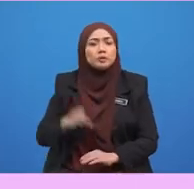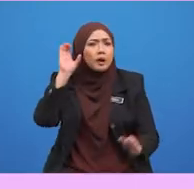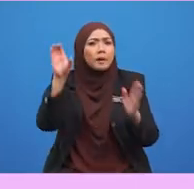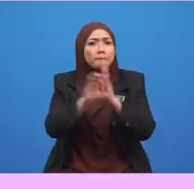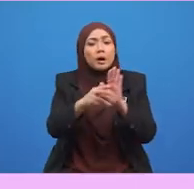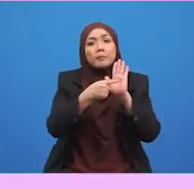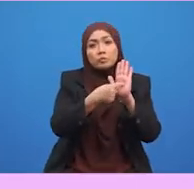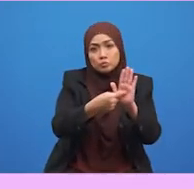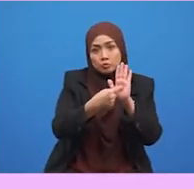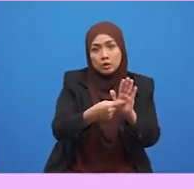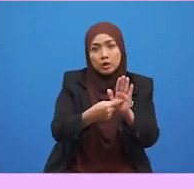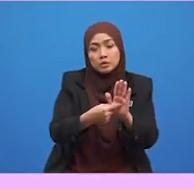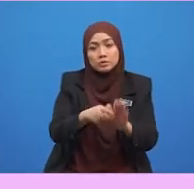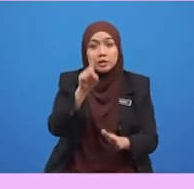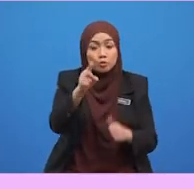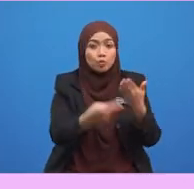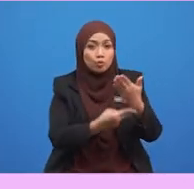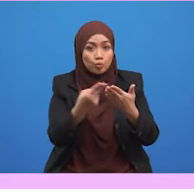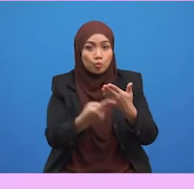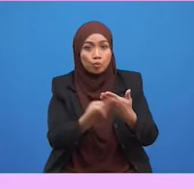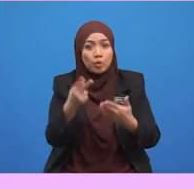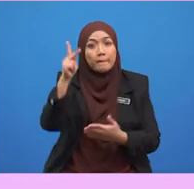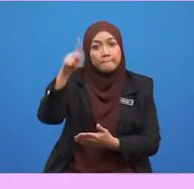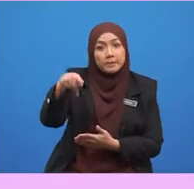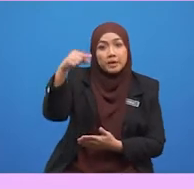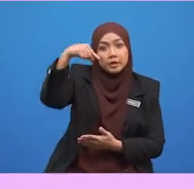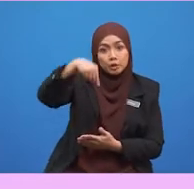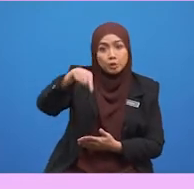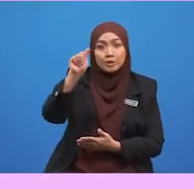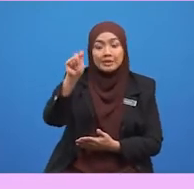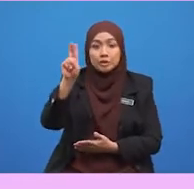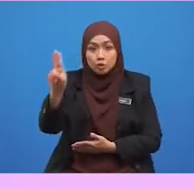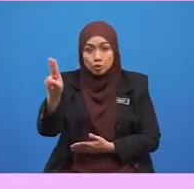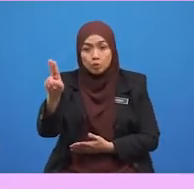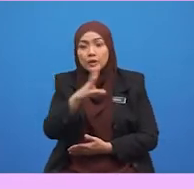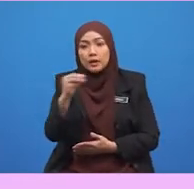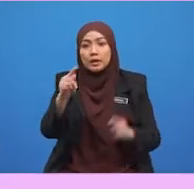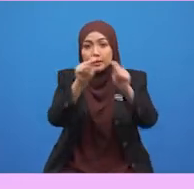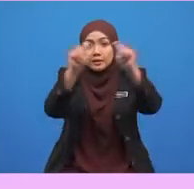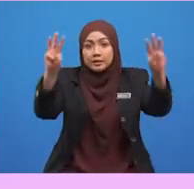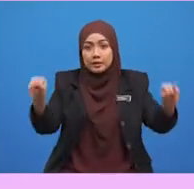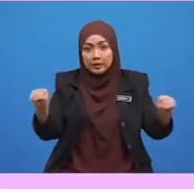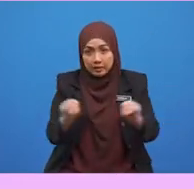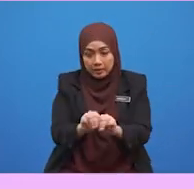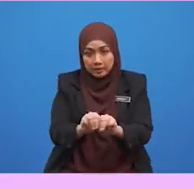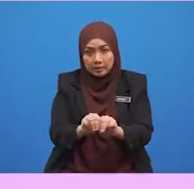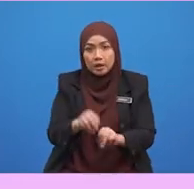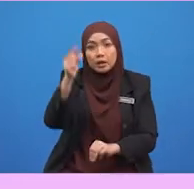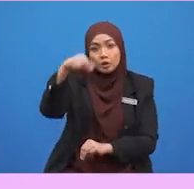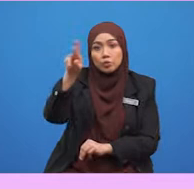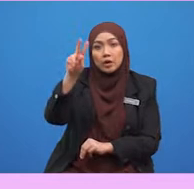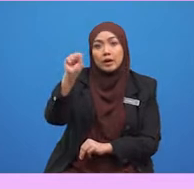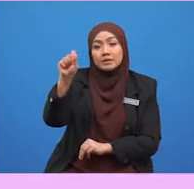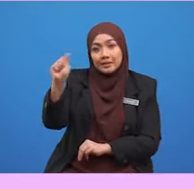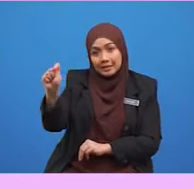rajah menunjukkan sebuah rombus PQTU dan sebuah trapezium QRST.